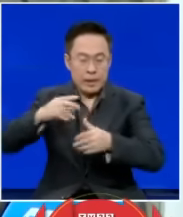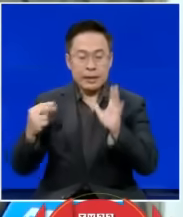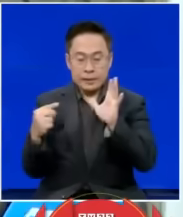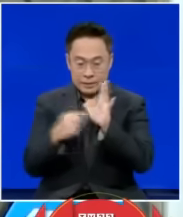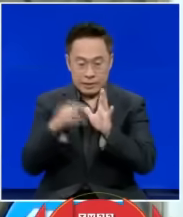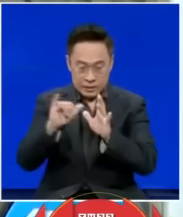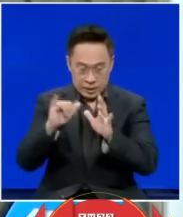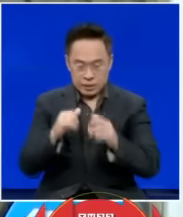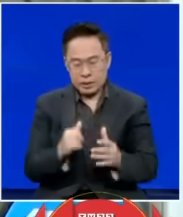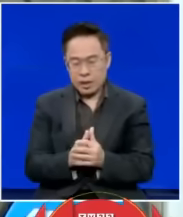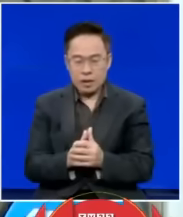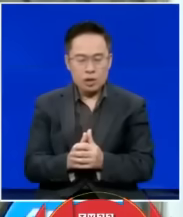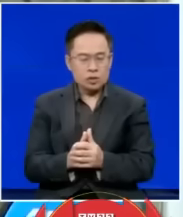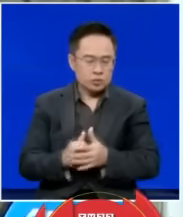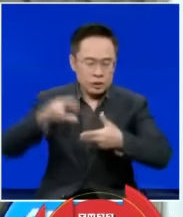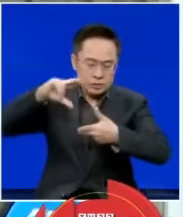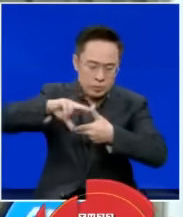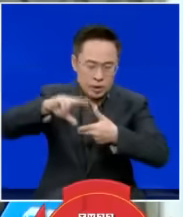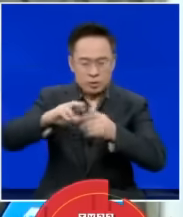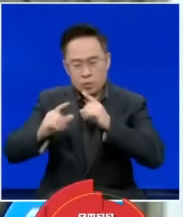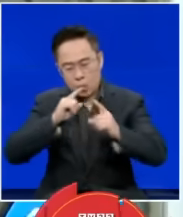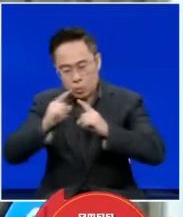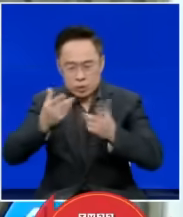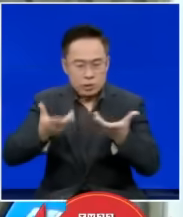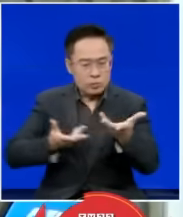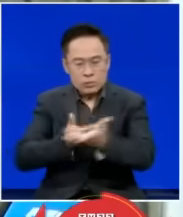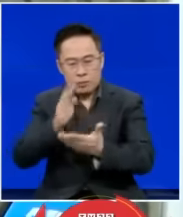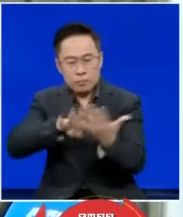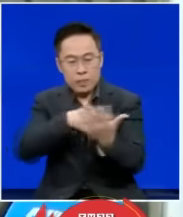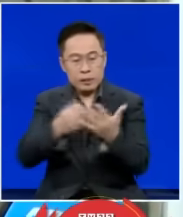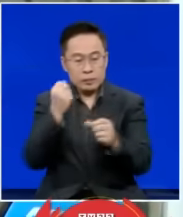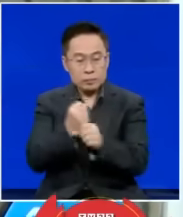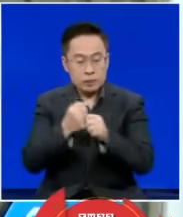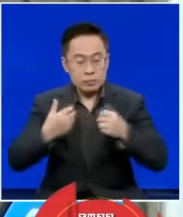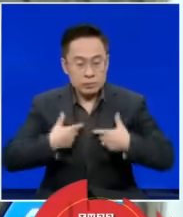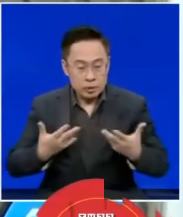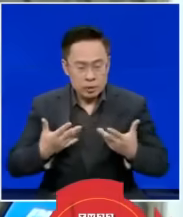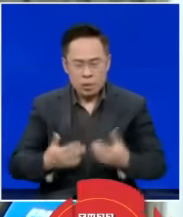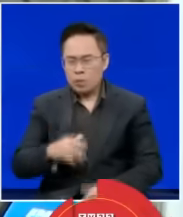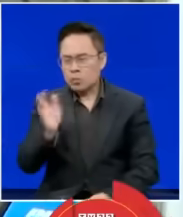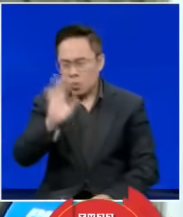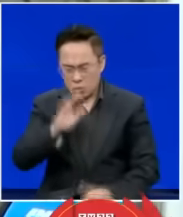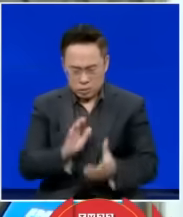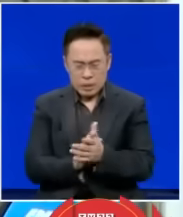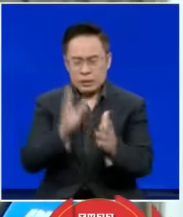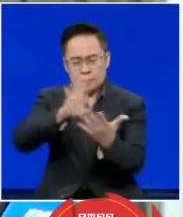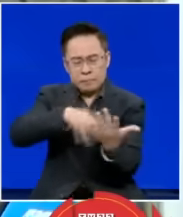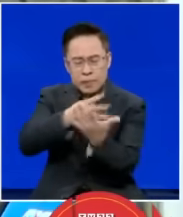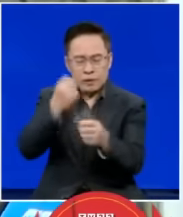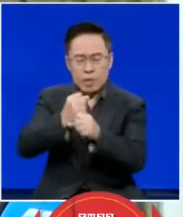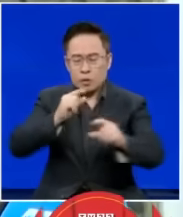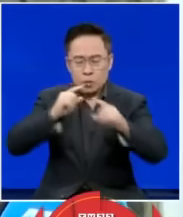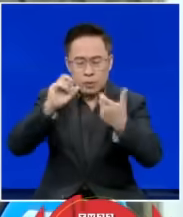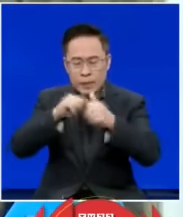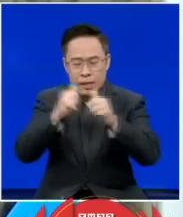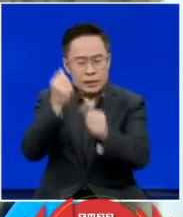นจะต้องมีการพูดคุยกันถึงเรื่องของการทำงานไหมนักข่าวถามแบบนั้นท่านนายกบอกว่ามันไม่ต้องนัดกินข้าวก็คุยกันได้ตลอดนะส่